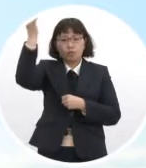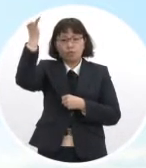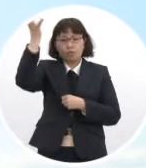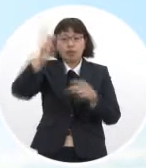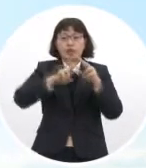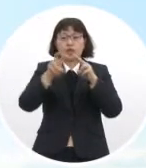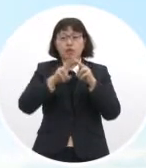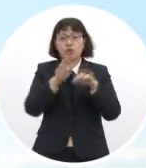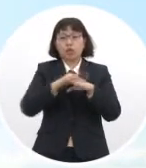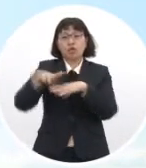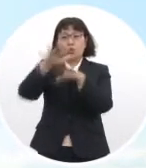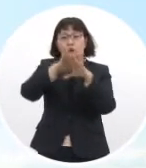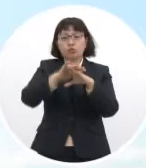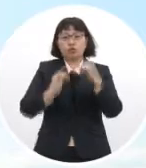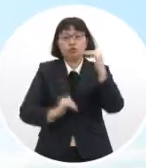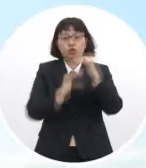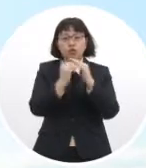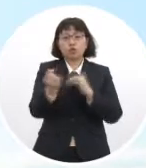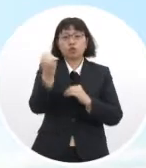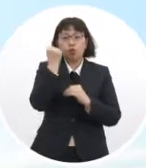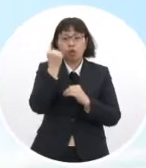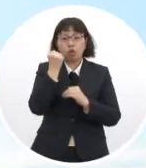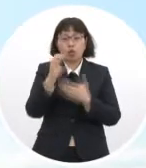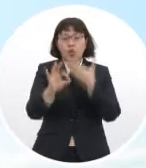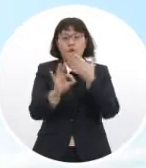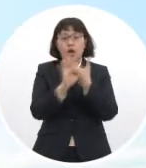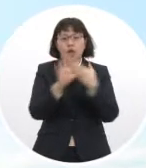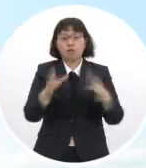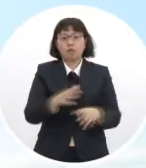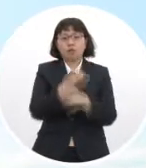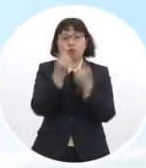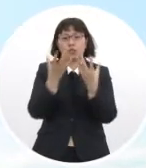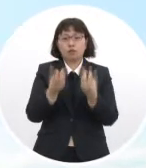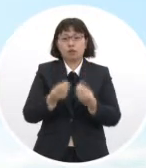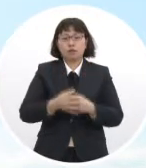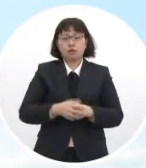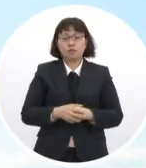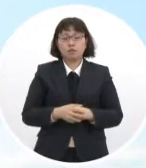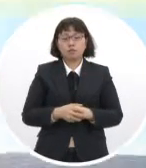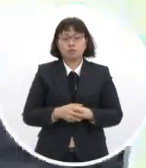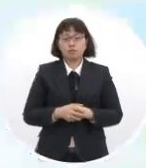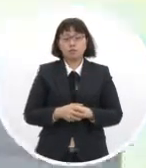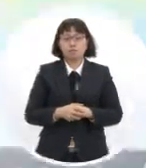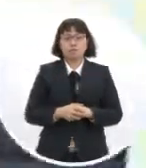充実強化に関する方策案が取りまとめられたよ。